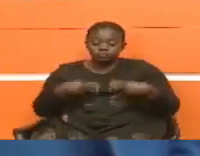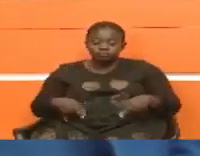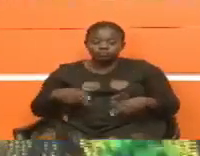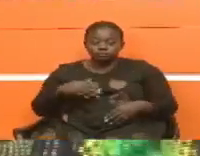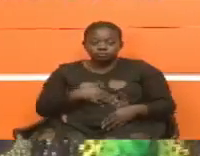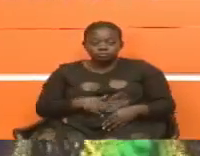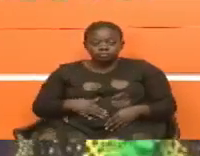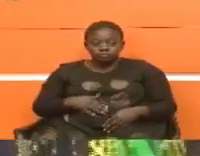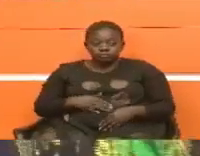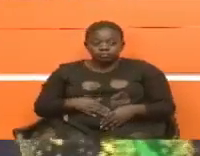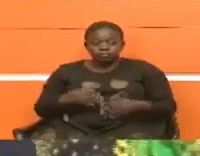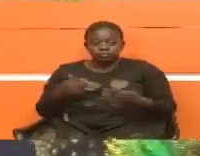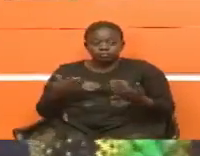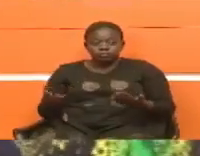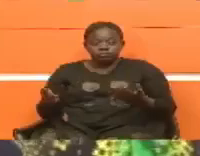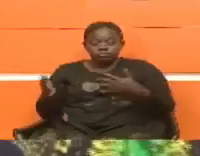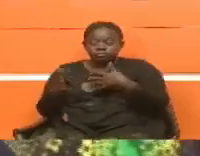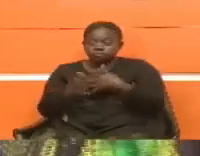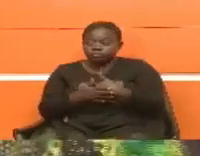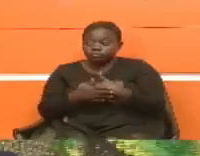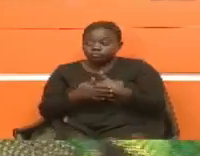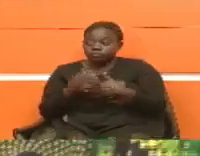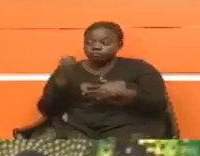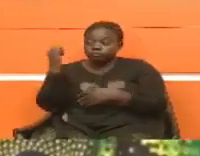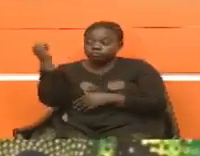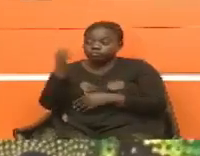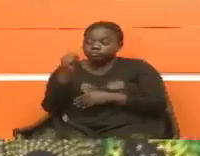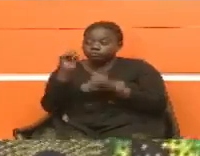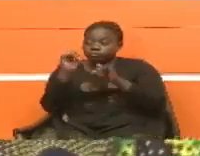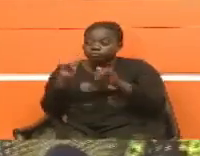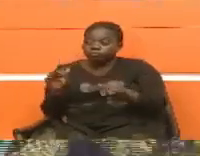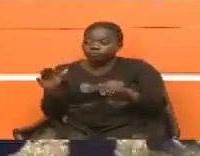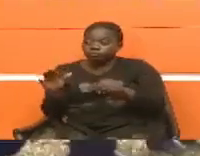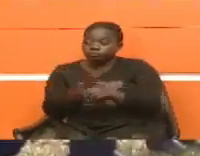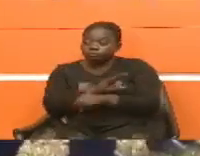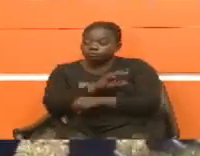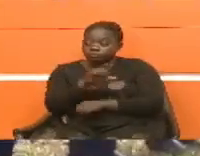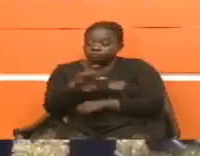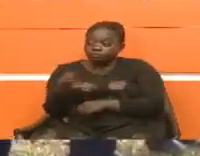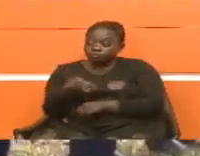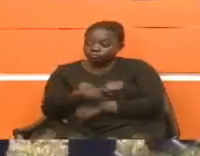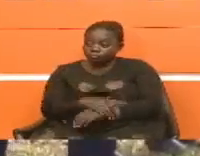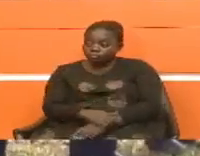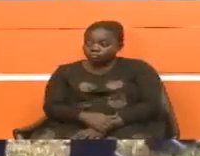Sciences entaawo okuggalawo olusisira lw'enjiri olumaze wiiki nnamba.